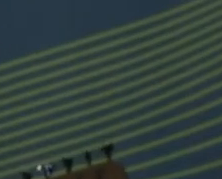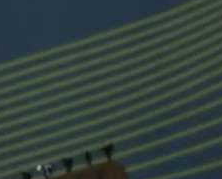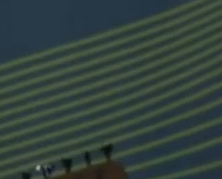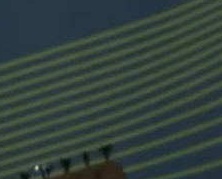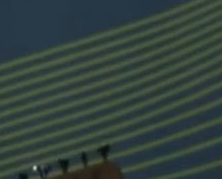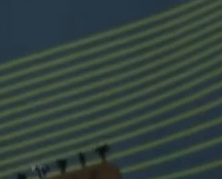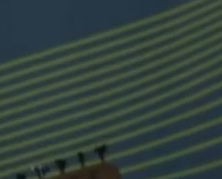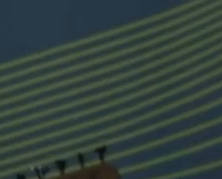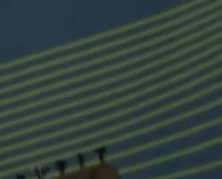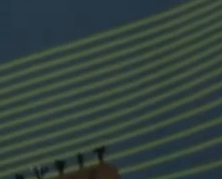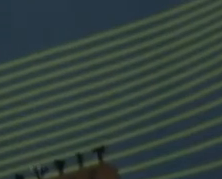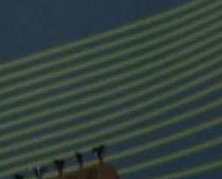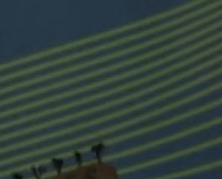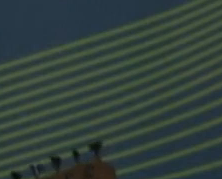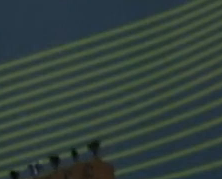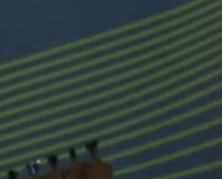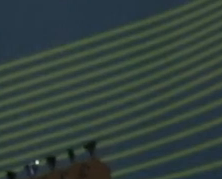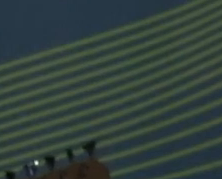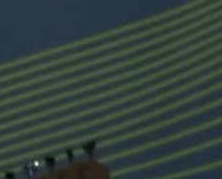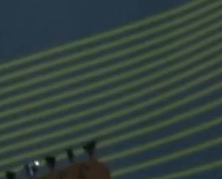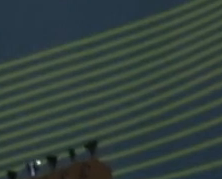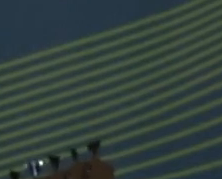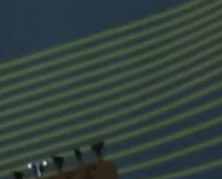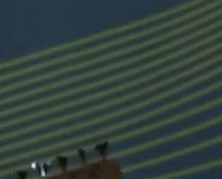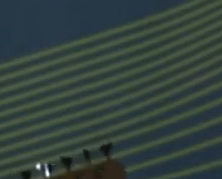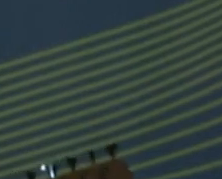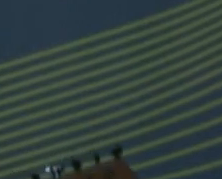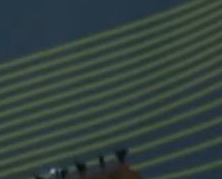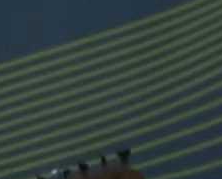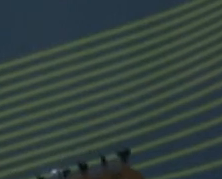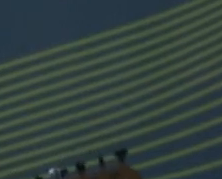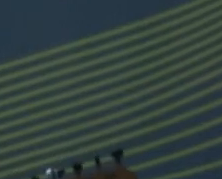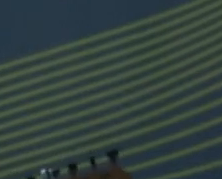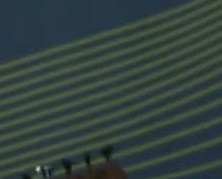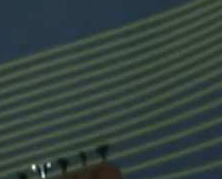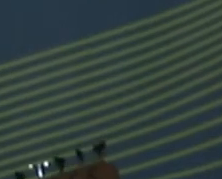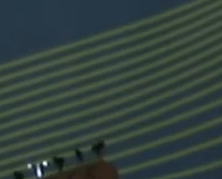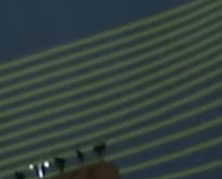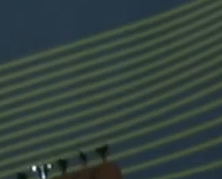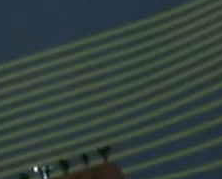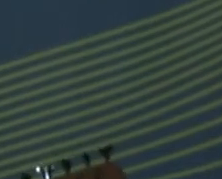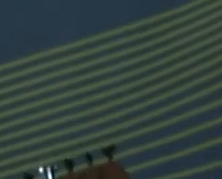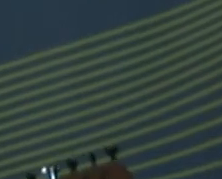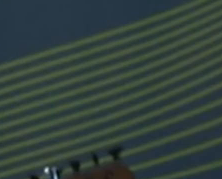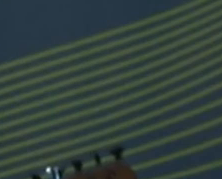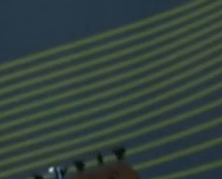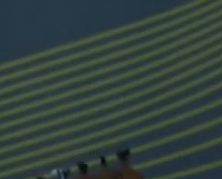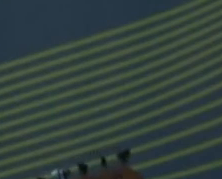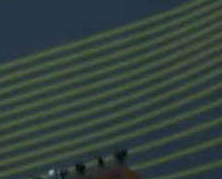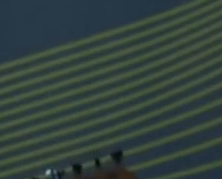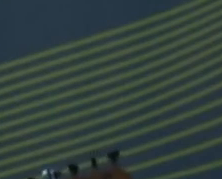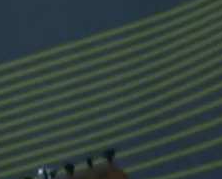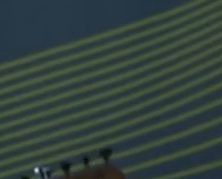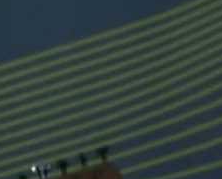le monde aussi à craindre le Seigneur, à lui donner gloire et à reconnaître sa parole et ses commandements.